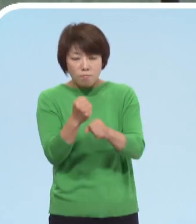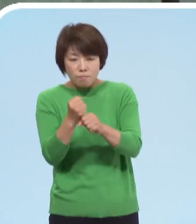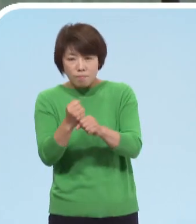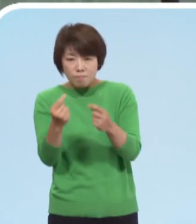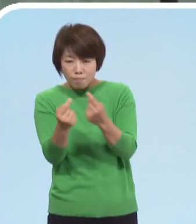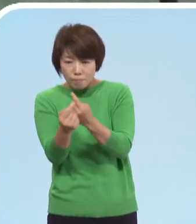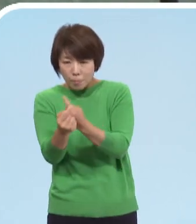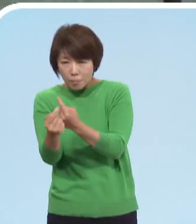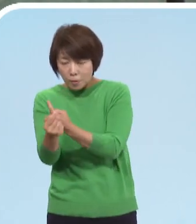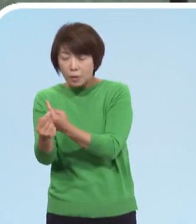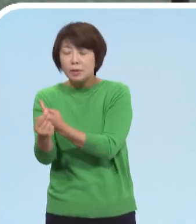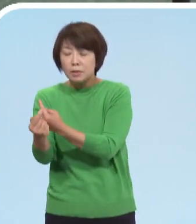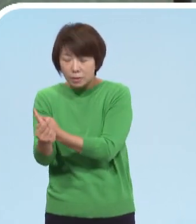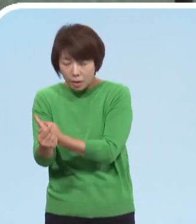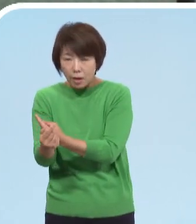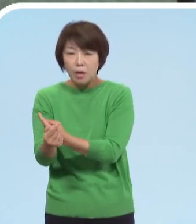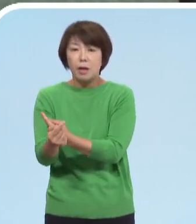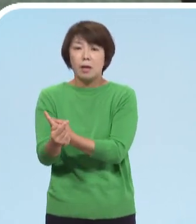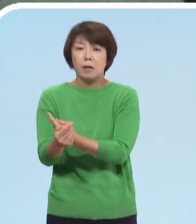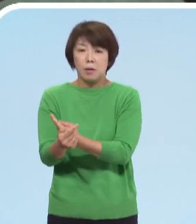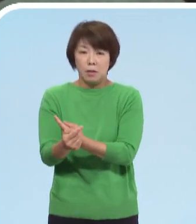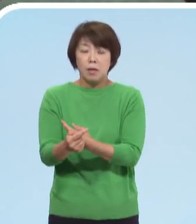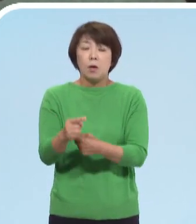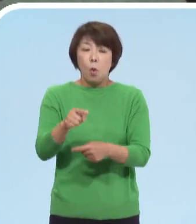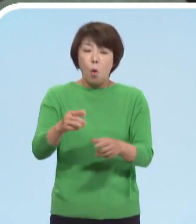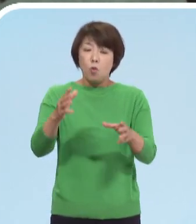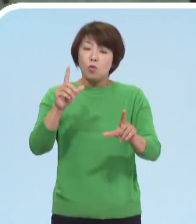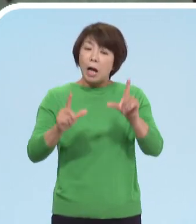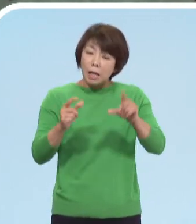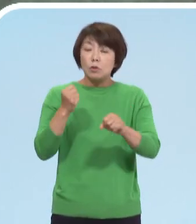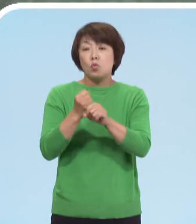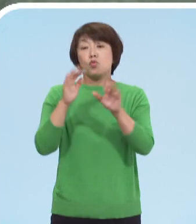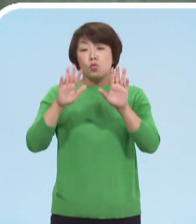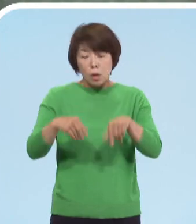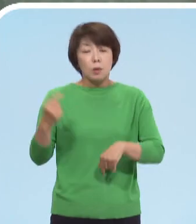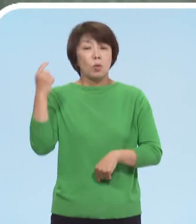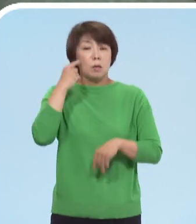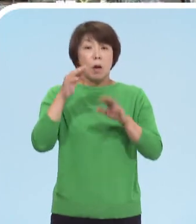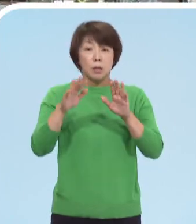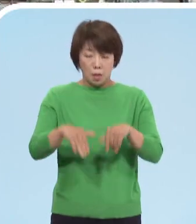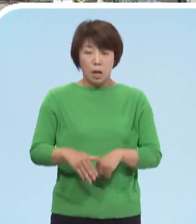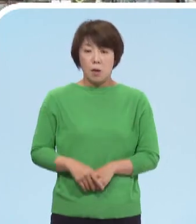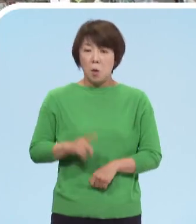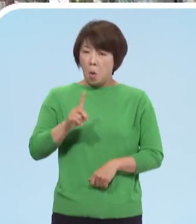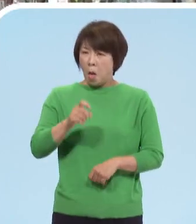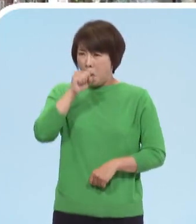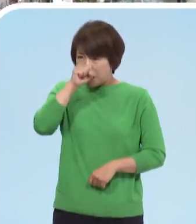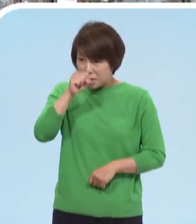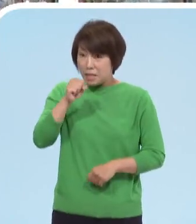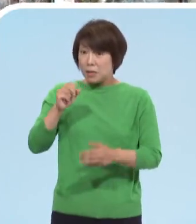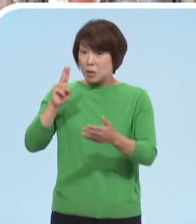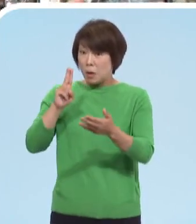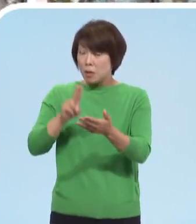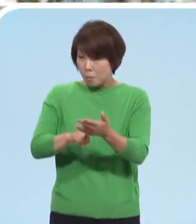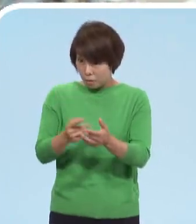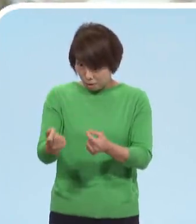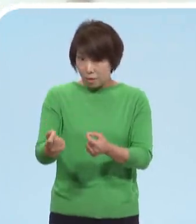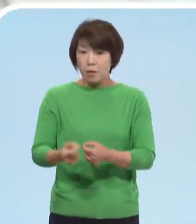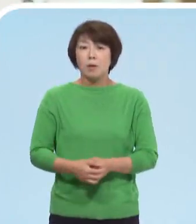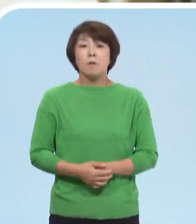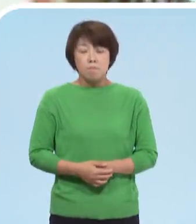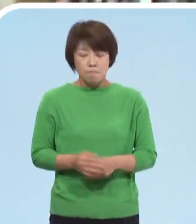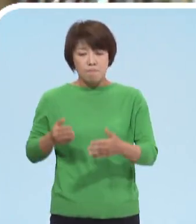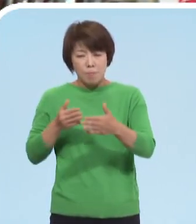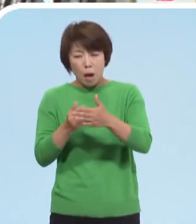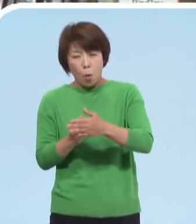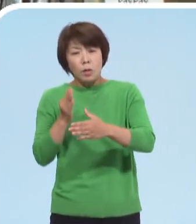って、それをこう改良重ねてああいう形になったっていうのを聞いてます。 あ、これはいいなというふうに思われたと。 今日から